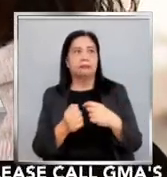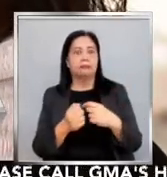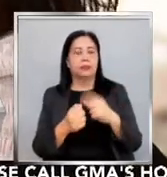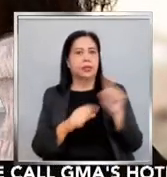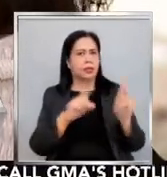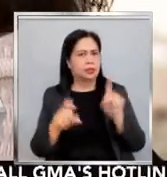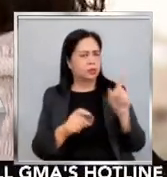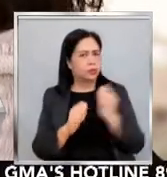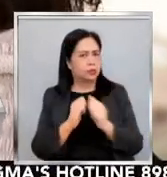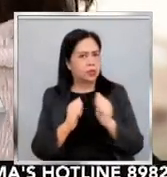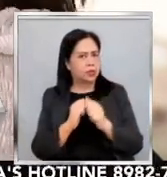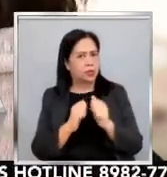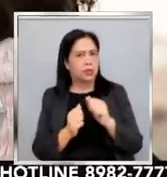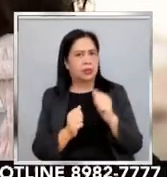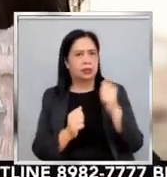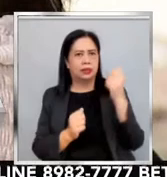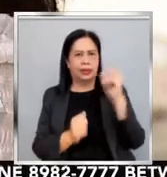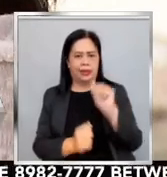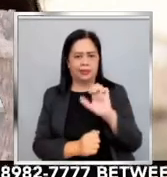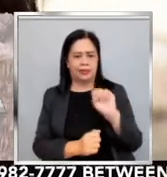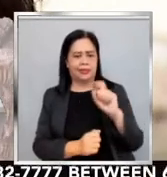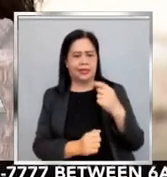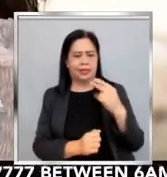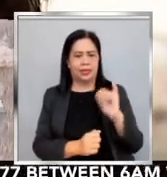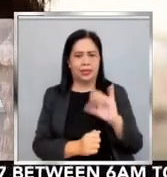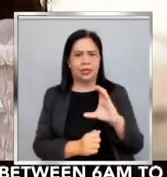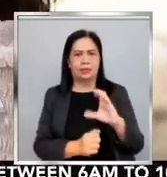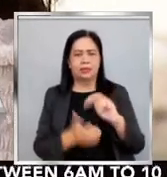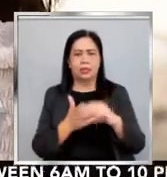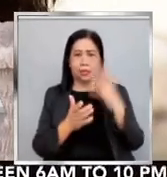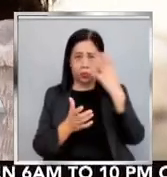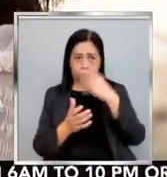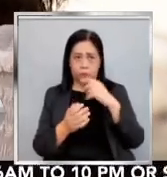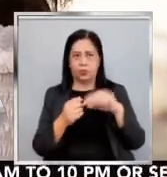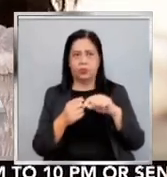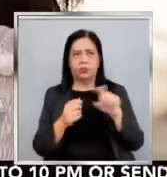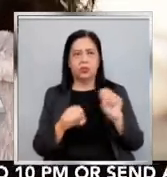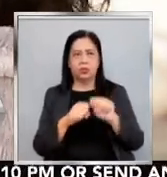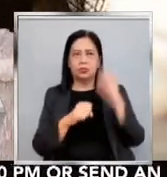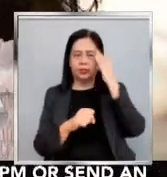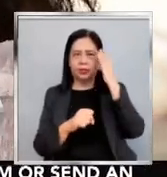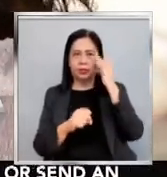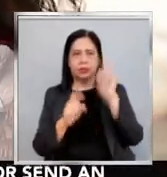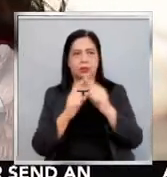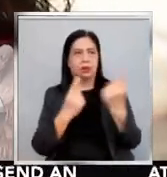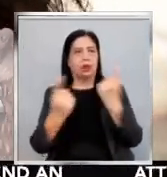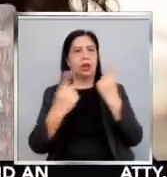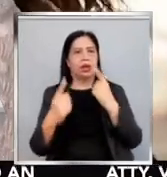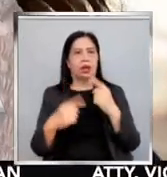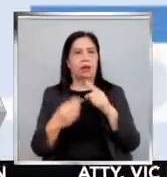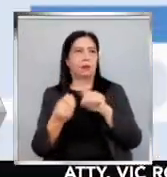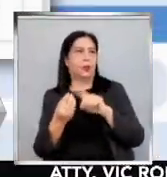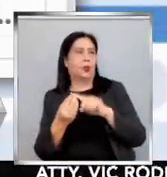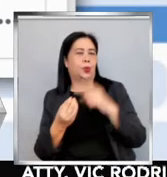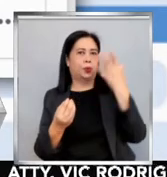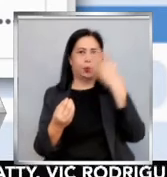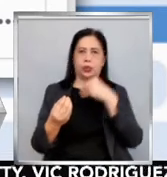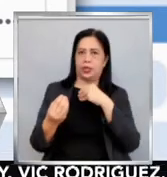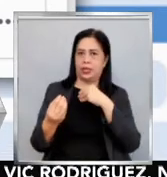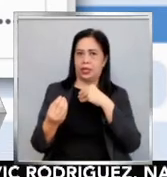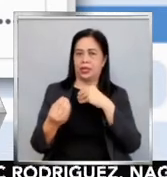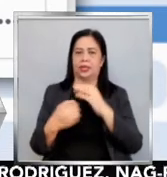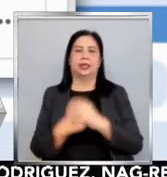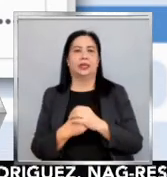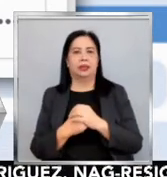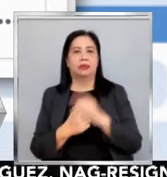by aesthetics? Kasi sabi ko, for sure, familiar kayo. So bigla-bigla sila magsasabi, oh, regarding beauty. Para sa mga